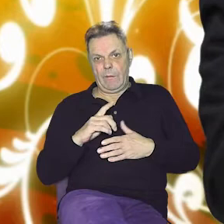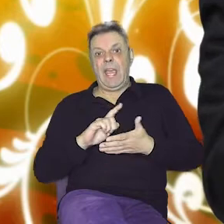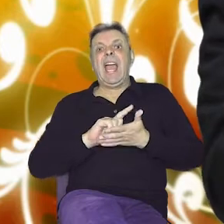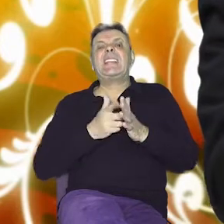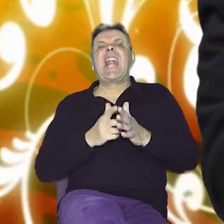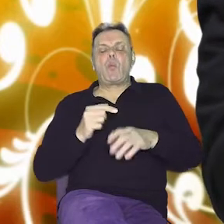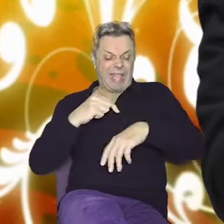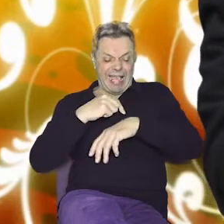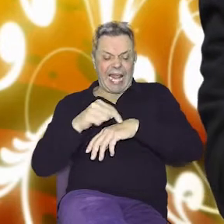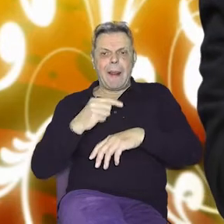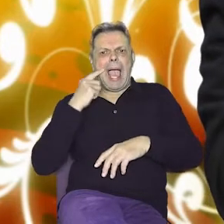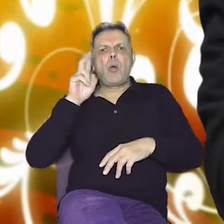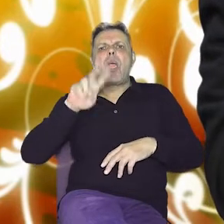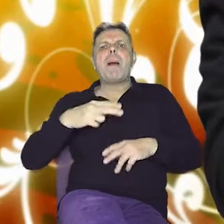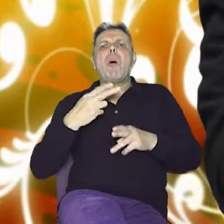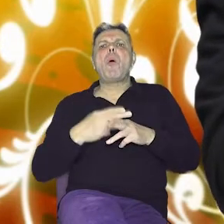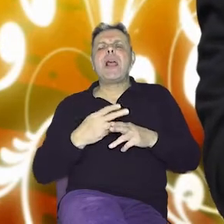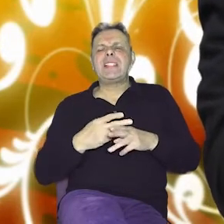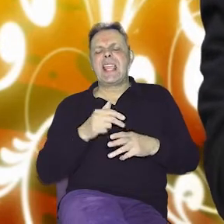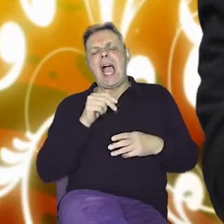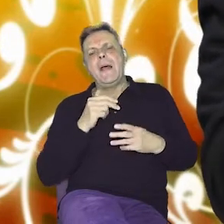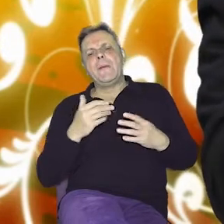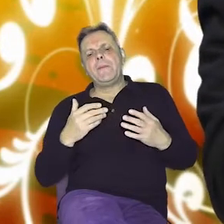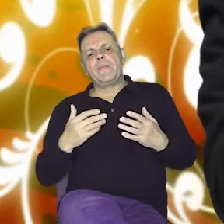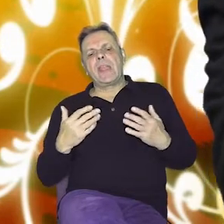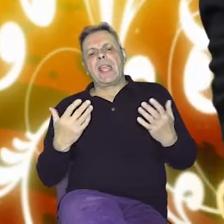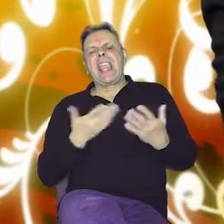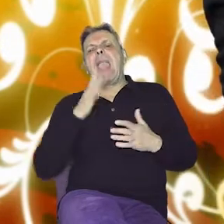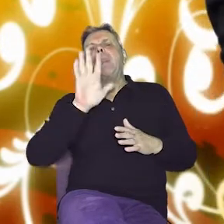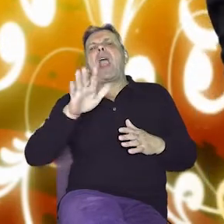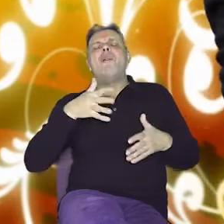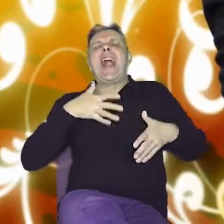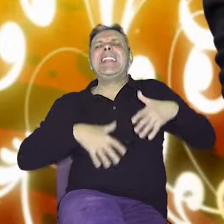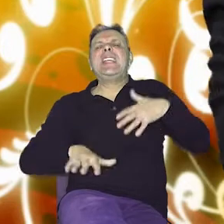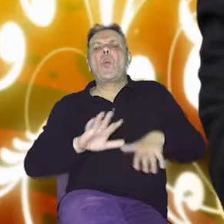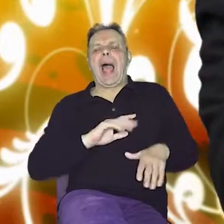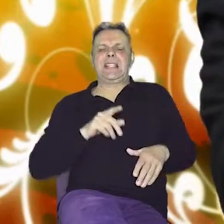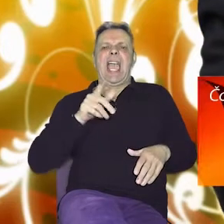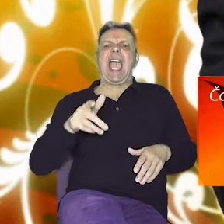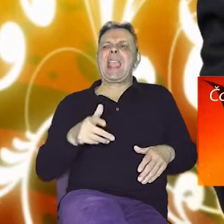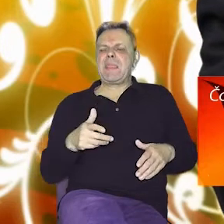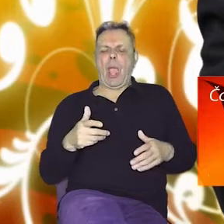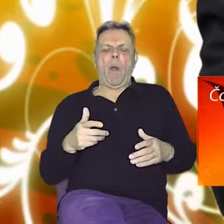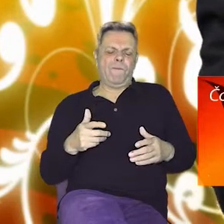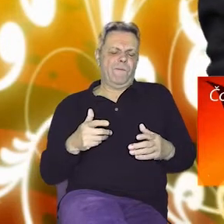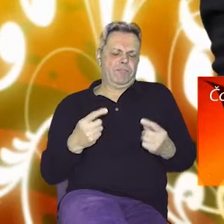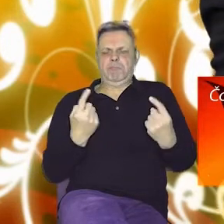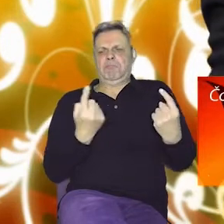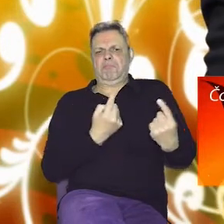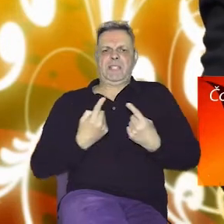rekli. Ukoliko imamo bolesnika koji je njegova cirkulacija i njegov lokalni status